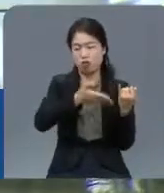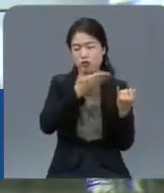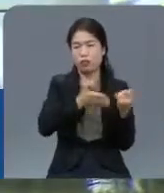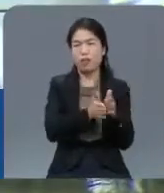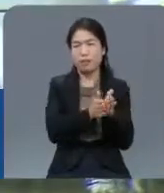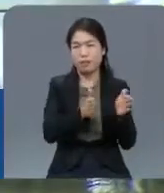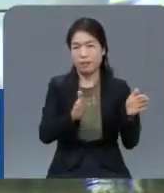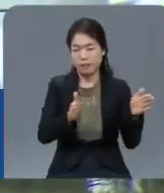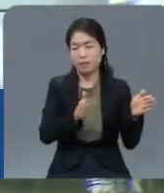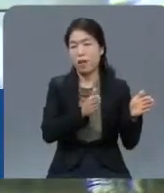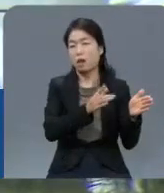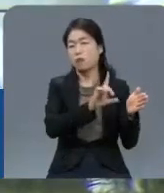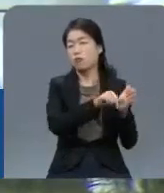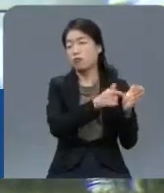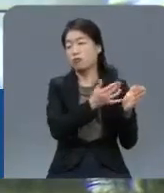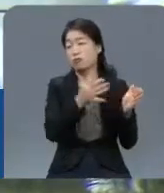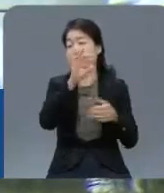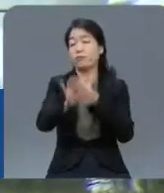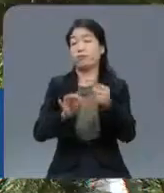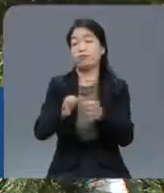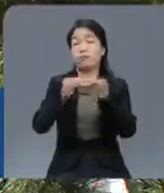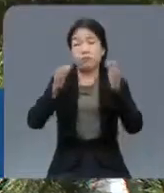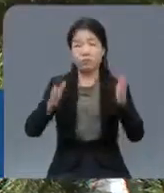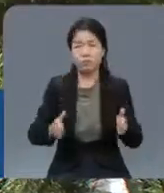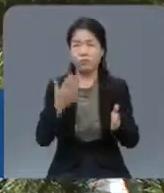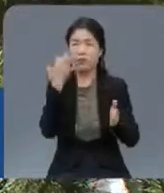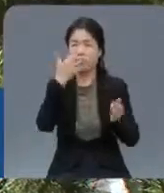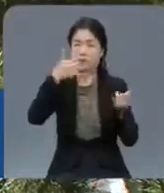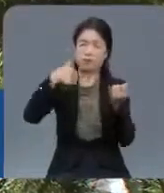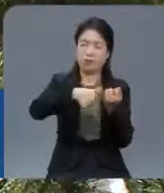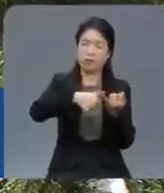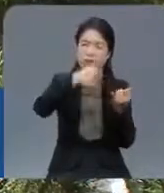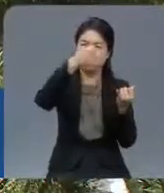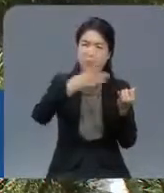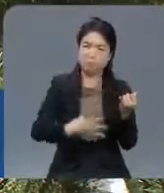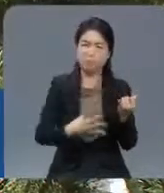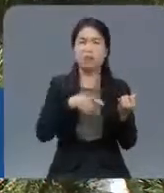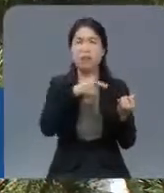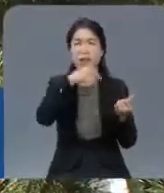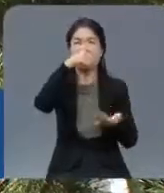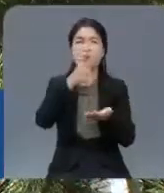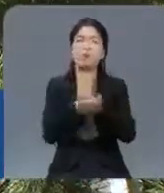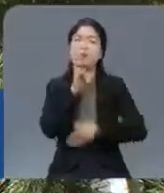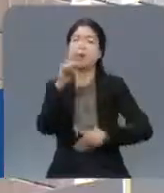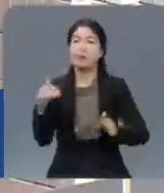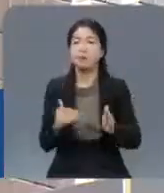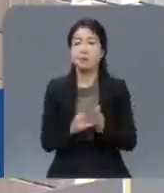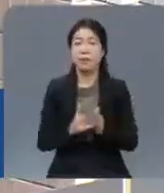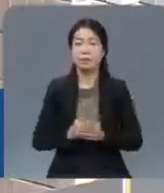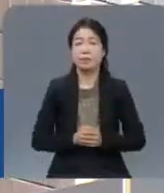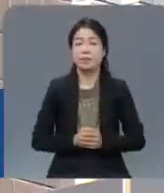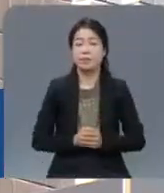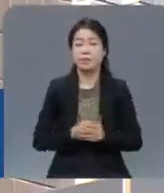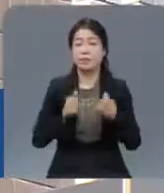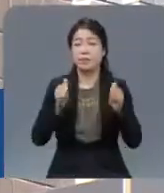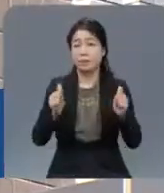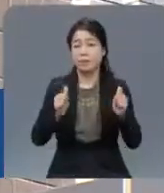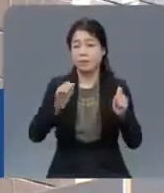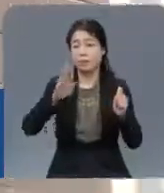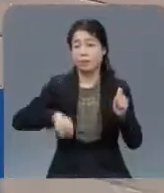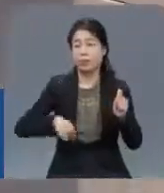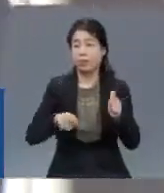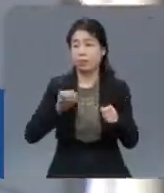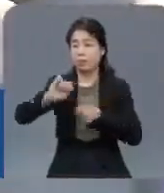것을 시작으로 10여 년 동안 수차례 성폭행하고 신체적으로 학대한 혐의로 기소됐습니다. 재판부는